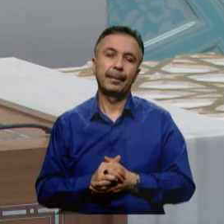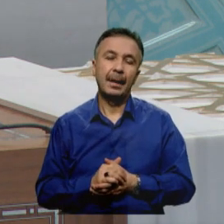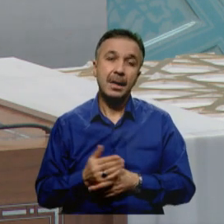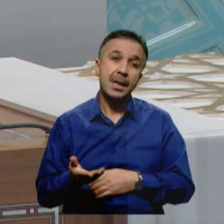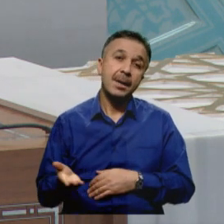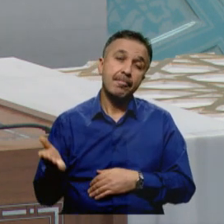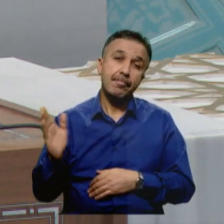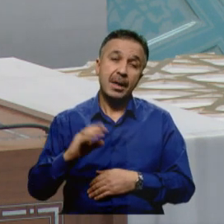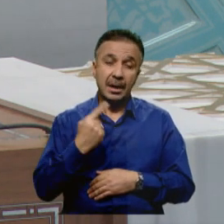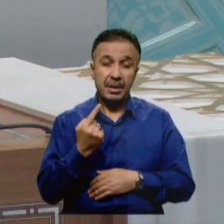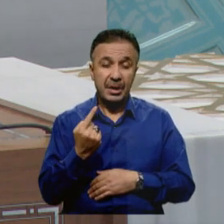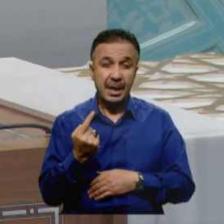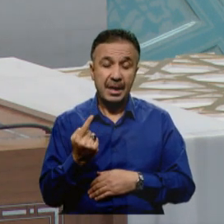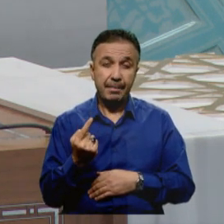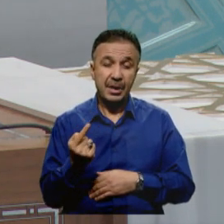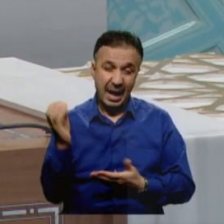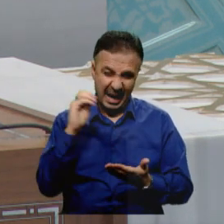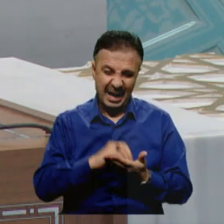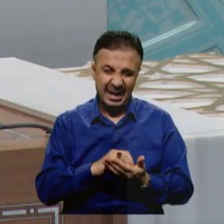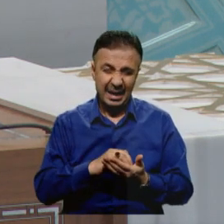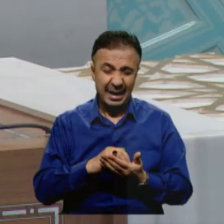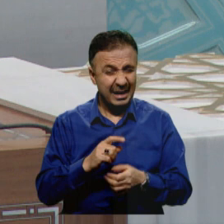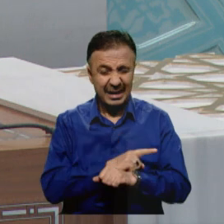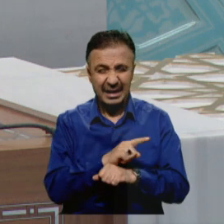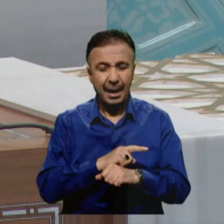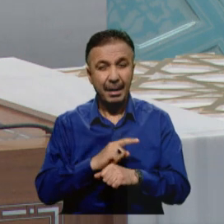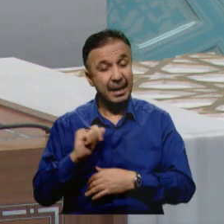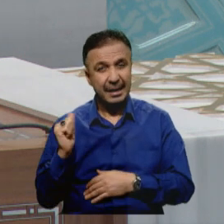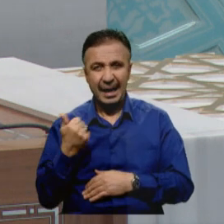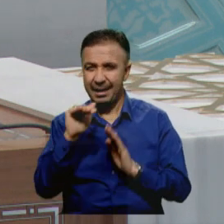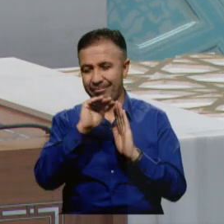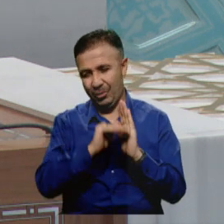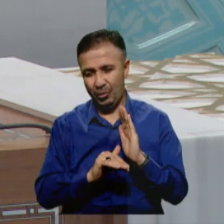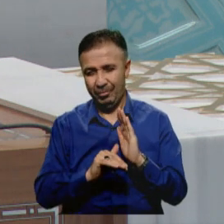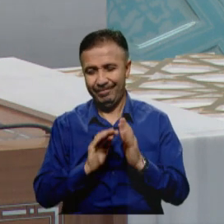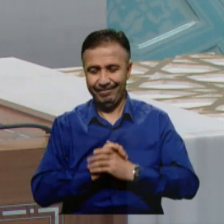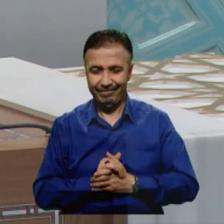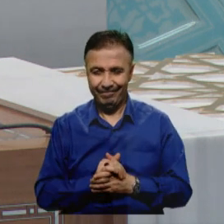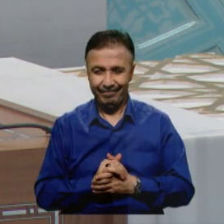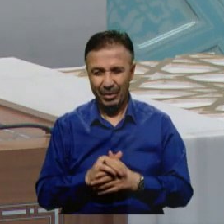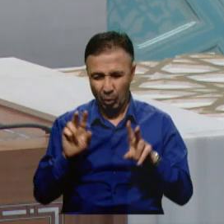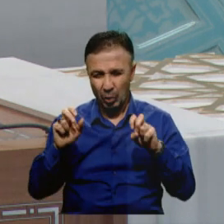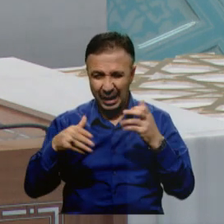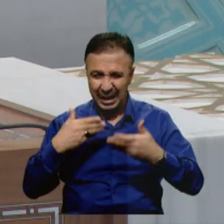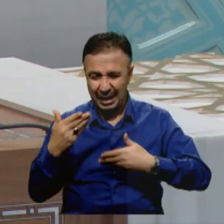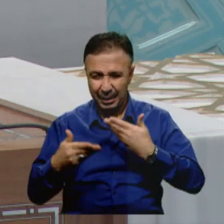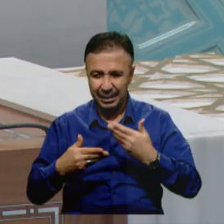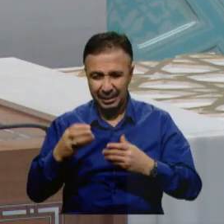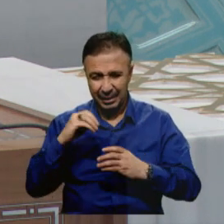başka bir şey kattığınız zaman onun değerini düşürüyorsunuz. Teşbih tahtı olmasın, konu anlaşılsın diye söylüyorum. Veya